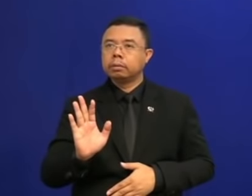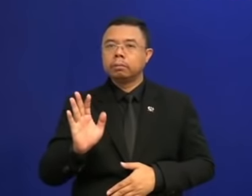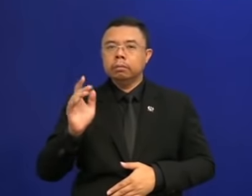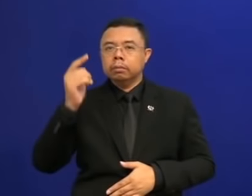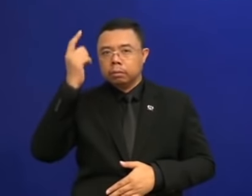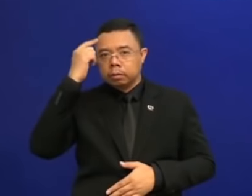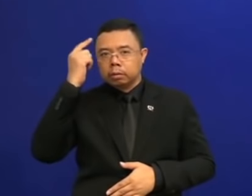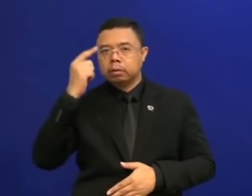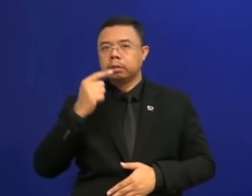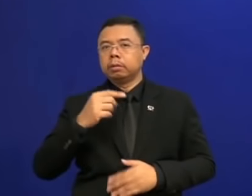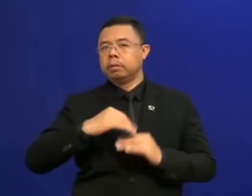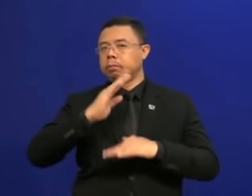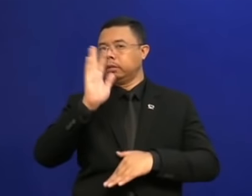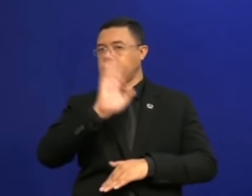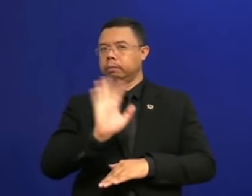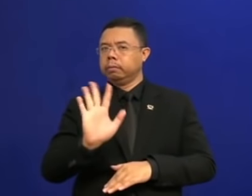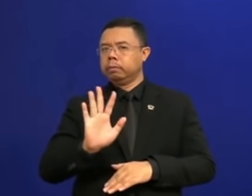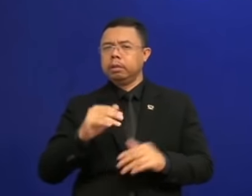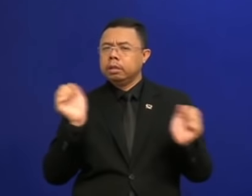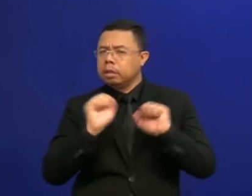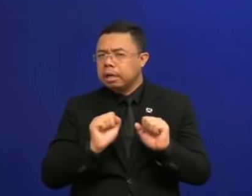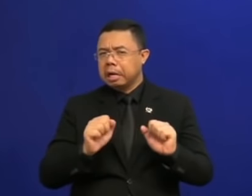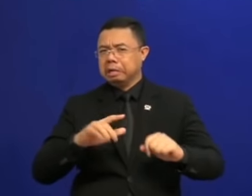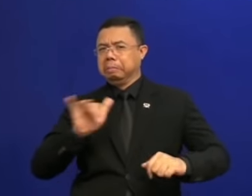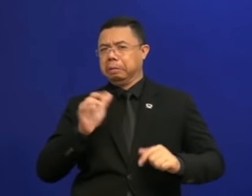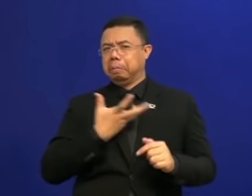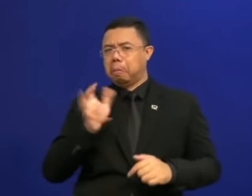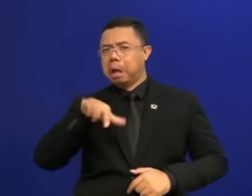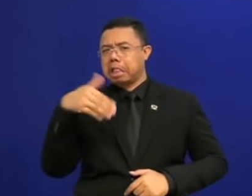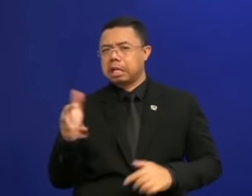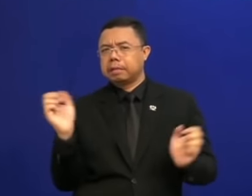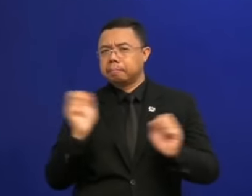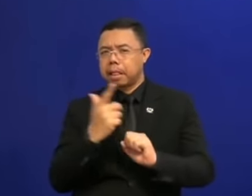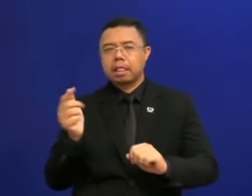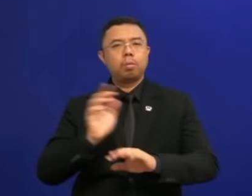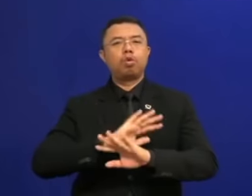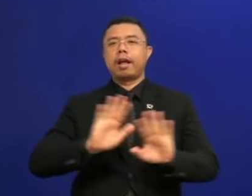berpikir saya lebay, segera kayak mau mati aja.